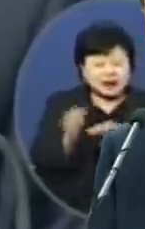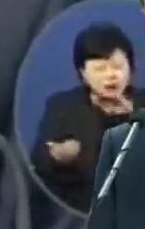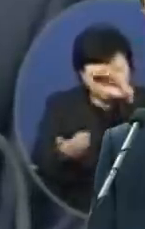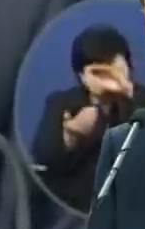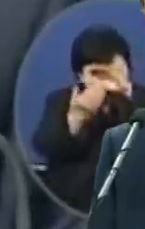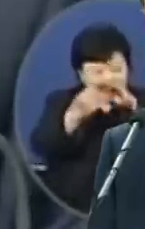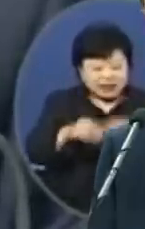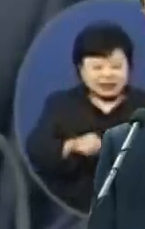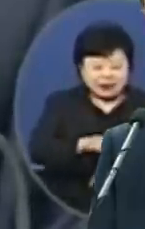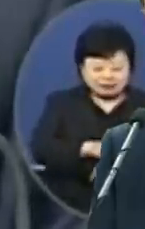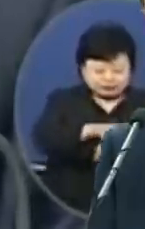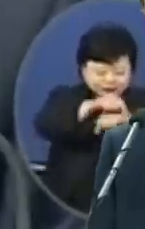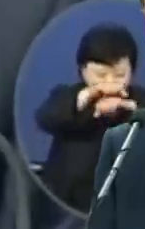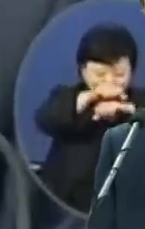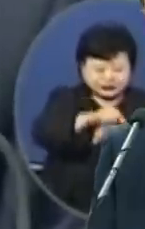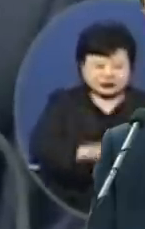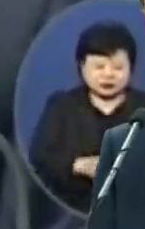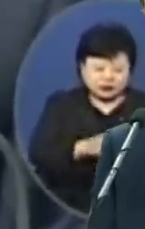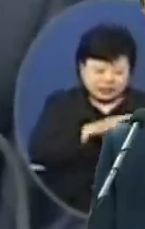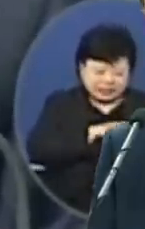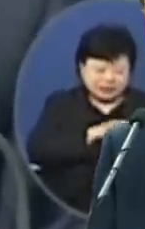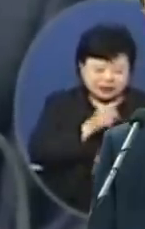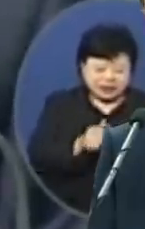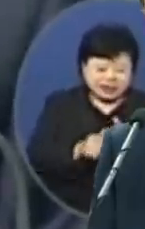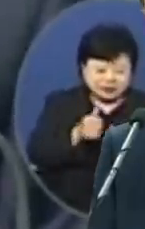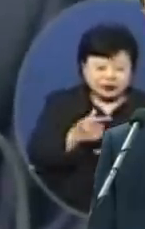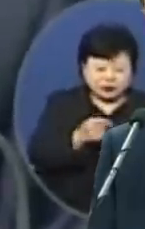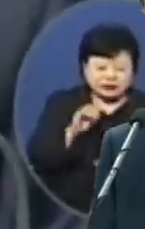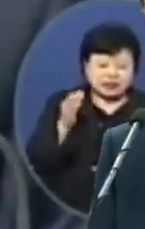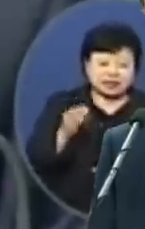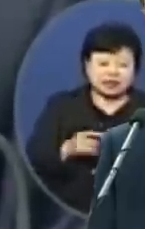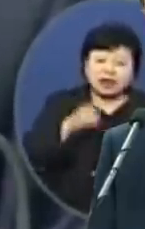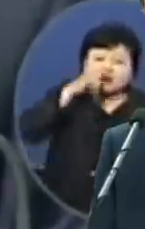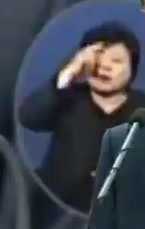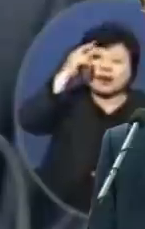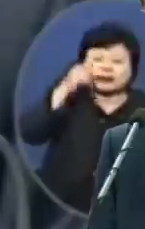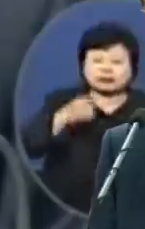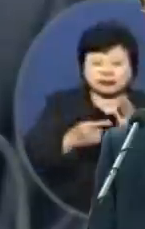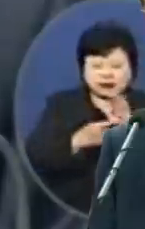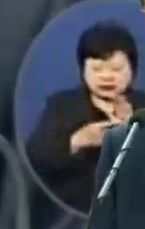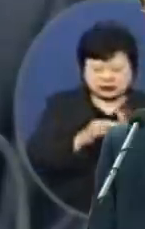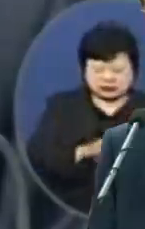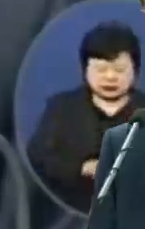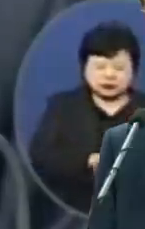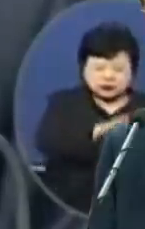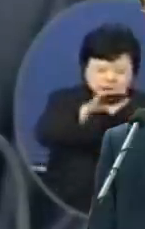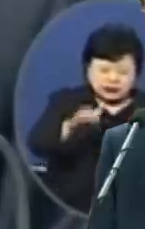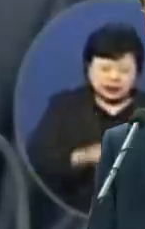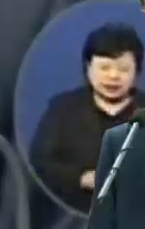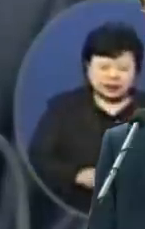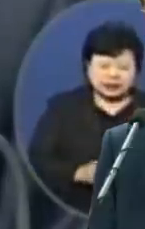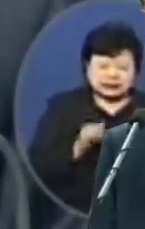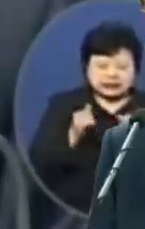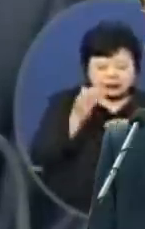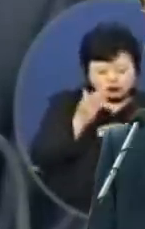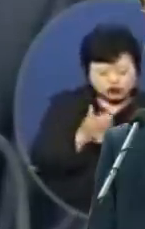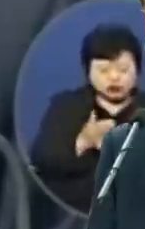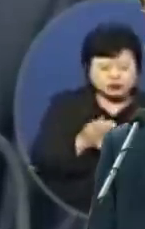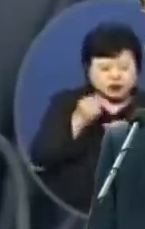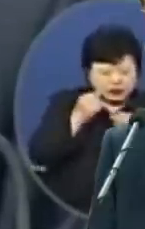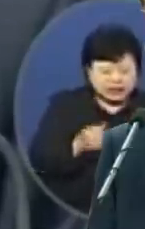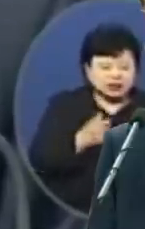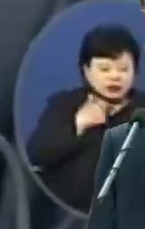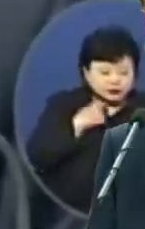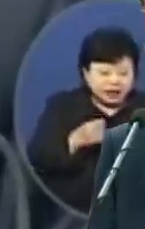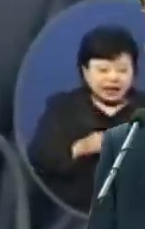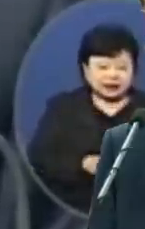하자. 그러고 우리 이름을 하나님과 똑같이 드러내고 우리가 인본주의적인 삶을